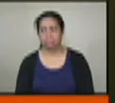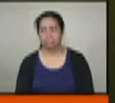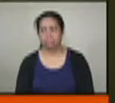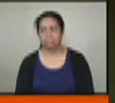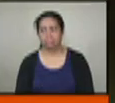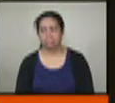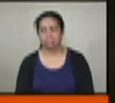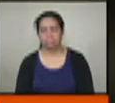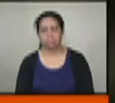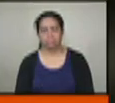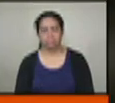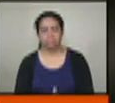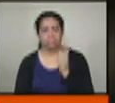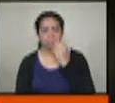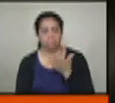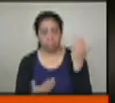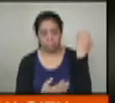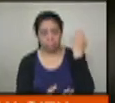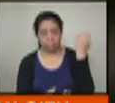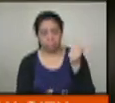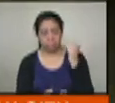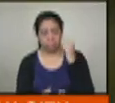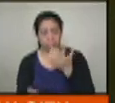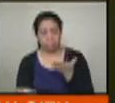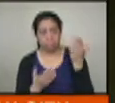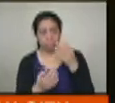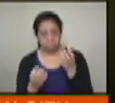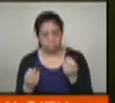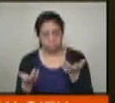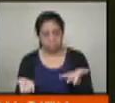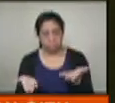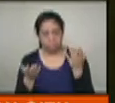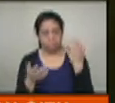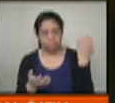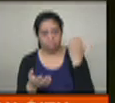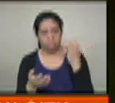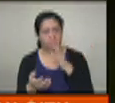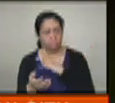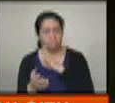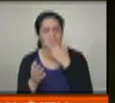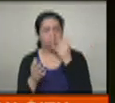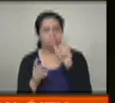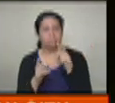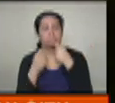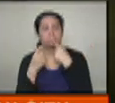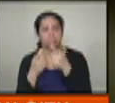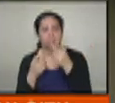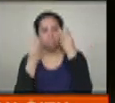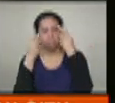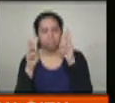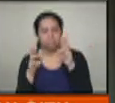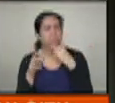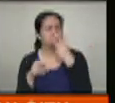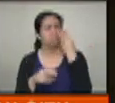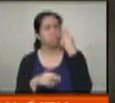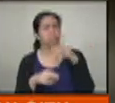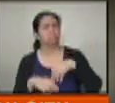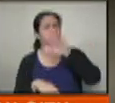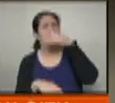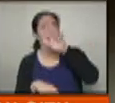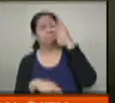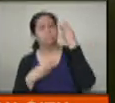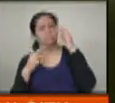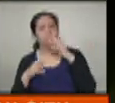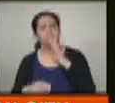emergency. Para kayo. Ay, papadala ko sa emergency. Ayan o, ayan o. Nakikita niyo na ba? Hindi, ganito na lang po. Sasabihin ko po kay Mayor. Sabihin mo,